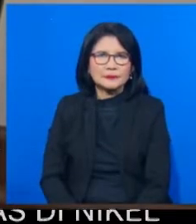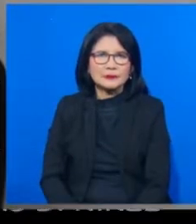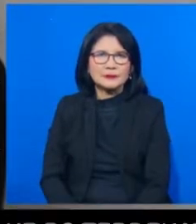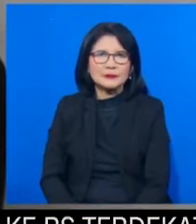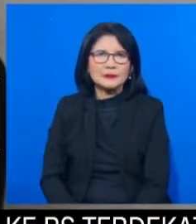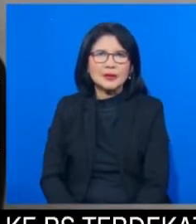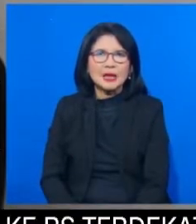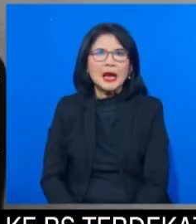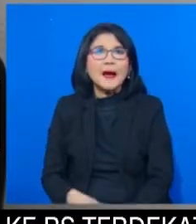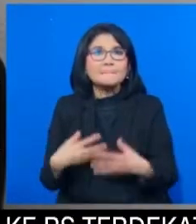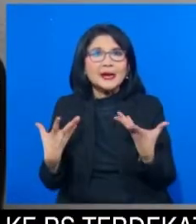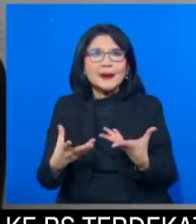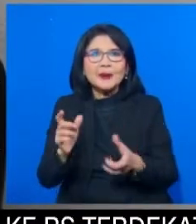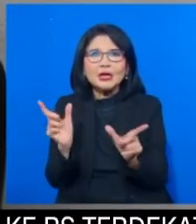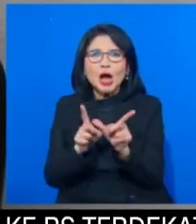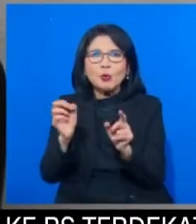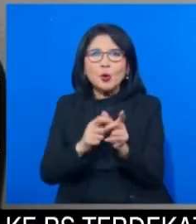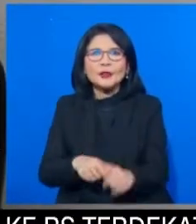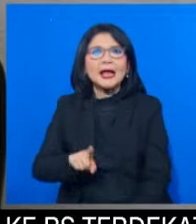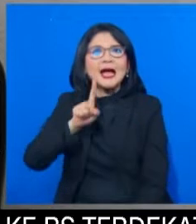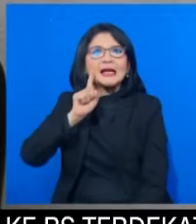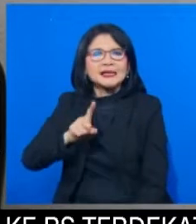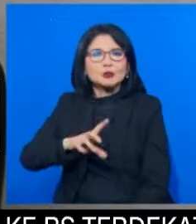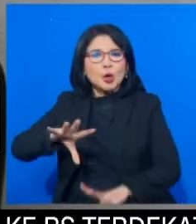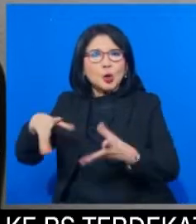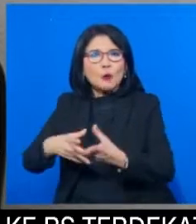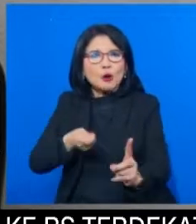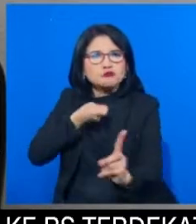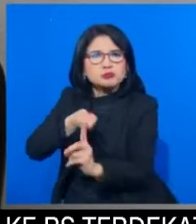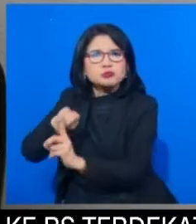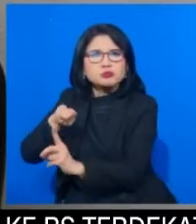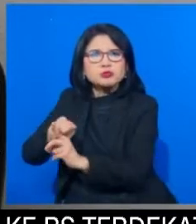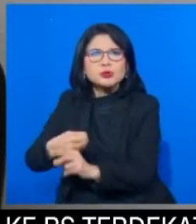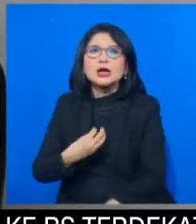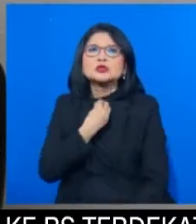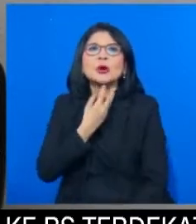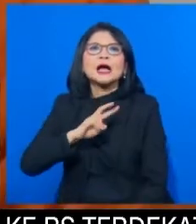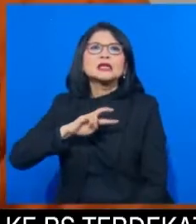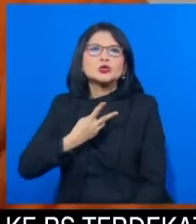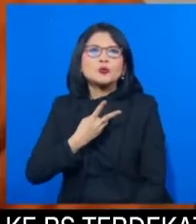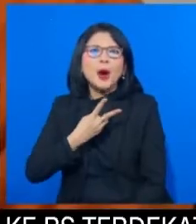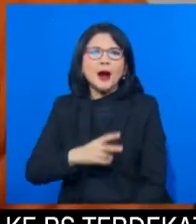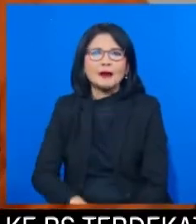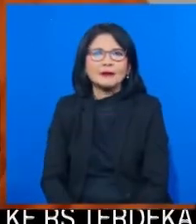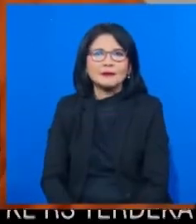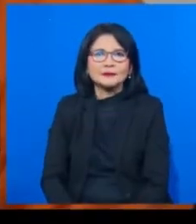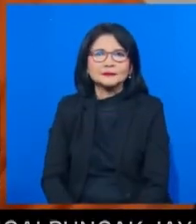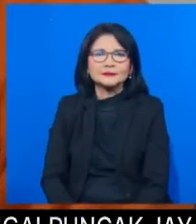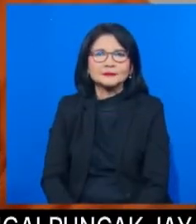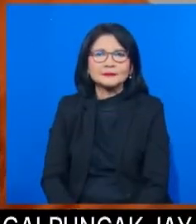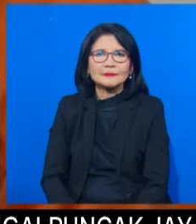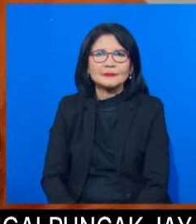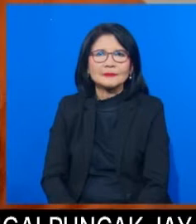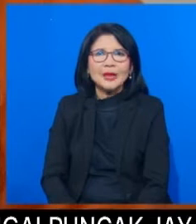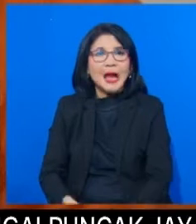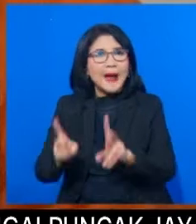Aksi bagaimana Wawan Erawan, salah satu dari tiga kawanan pembunuh berantai, mengubah suaranya dilakukan ketika diperiksa polisi.